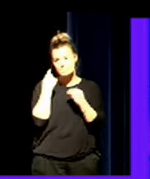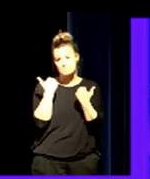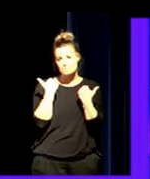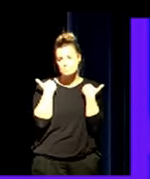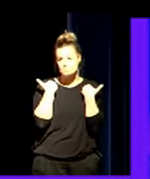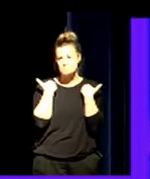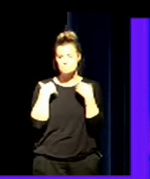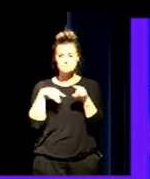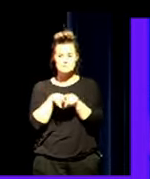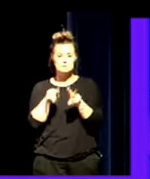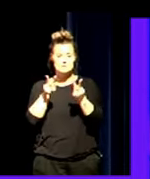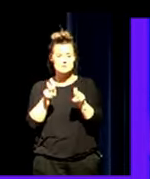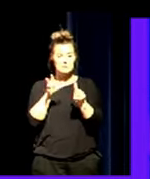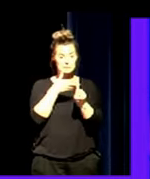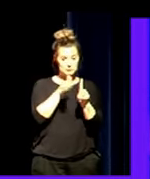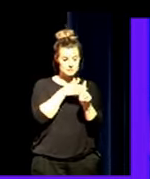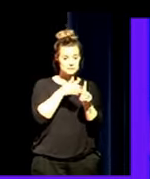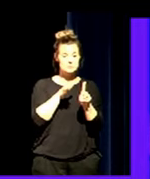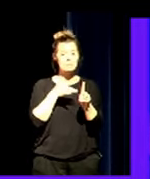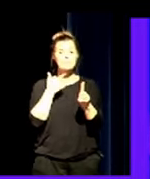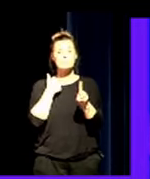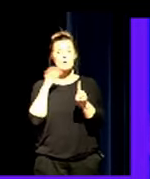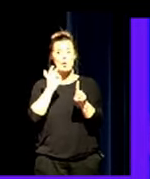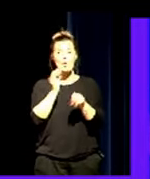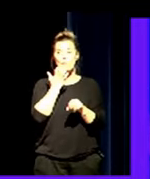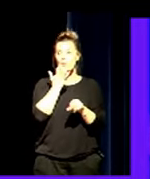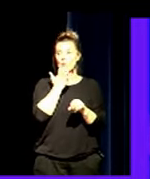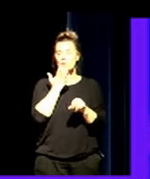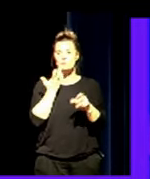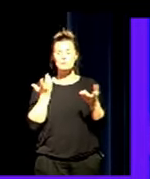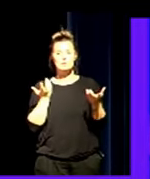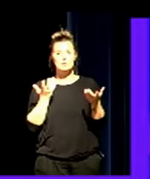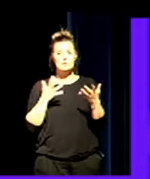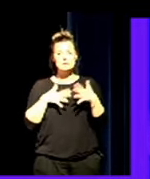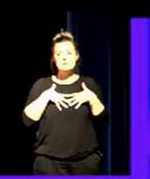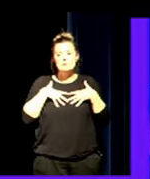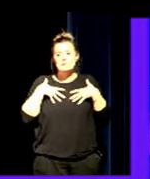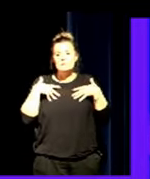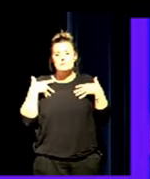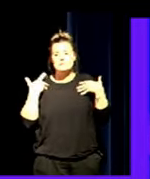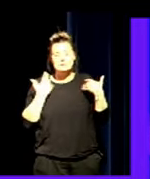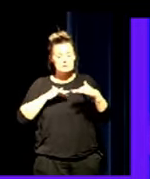hitz egiten dugunean, edo, adibidez, gure, ez da, dinamikak gestionatzeko,